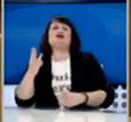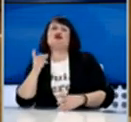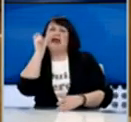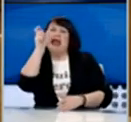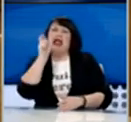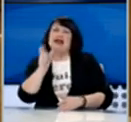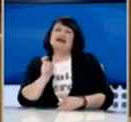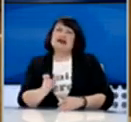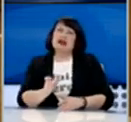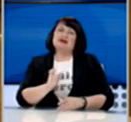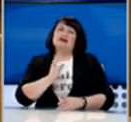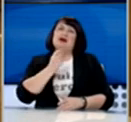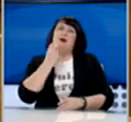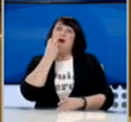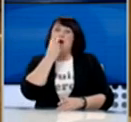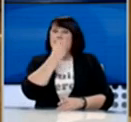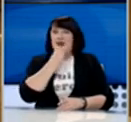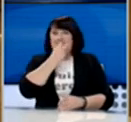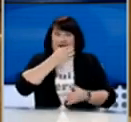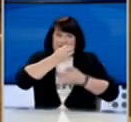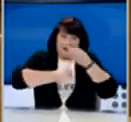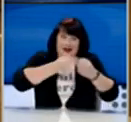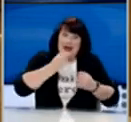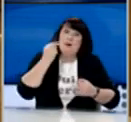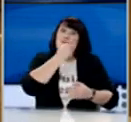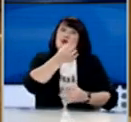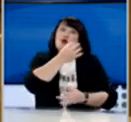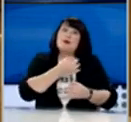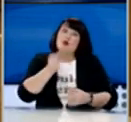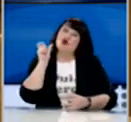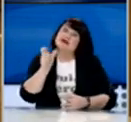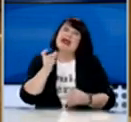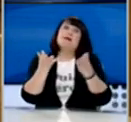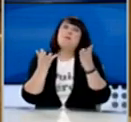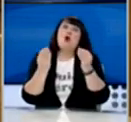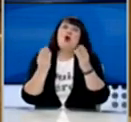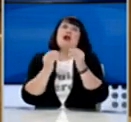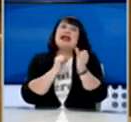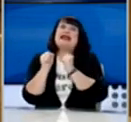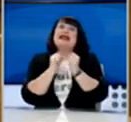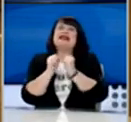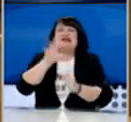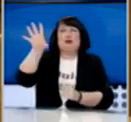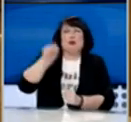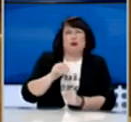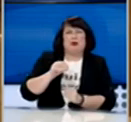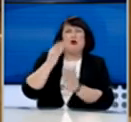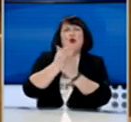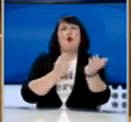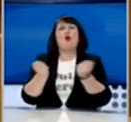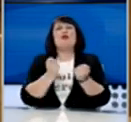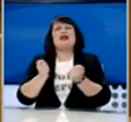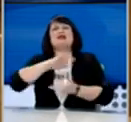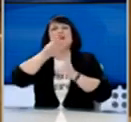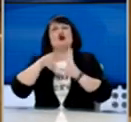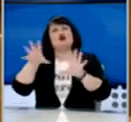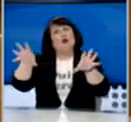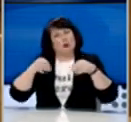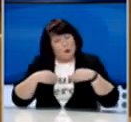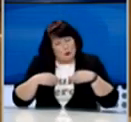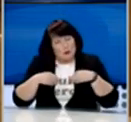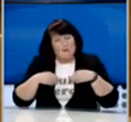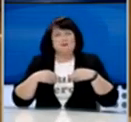ελληνικά πρωθυπουργικά χείλη τα οποία αποδεικνύουν πόσο συντονισμένα είναι με τις παγκόσμιες οδηγίες που παίρνουν από το